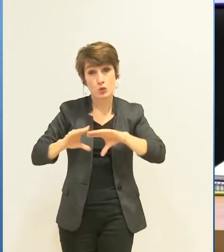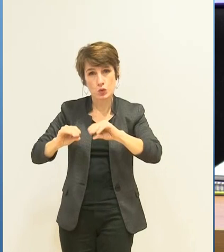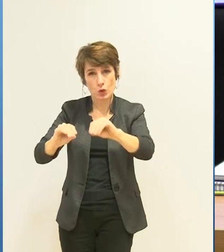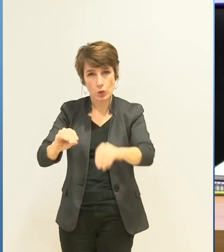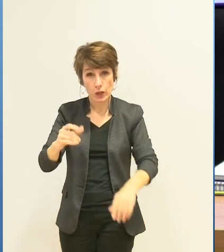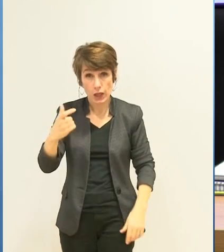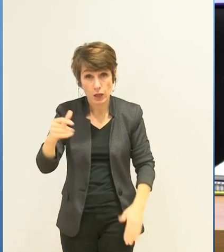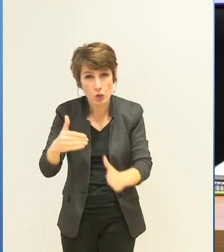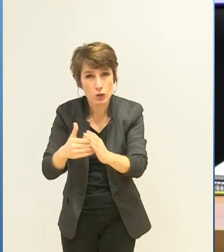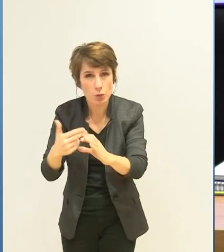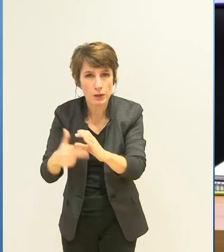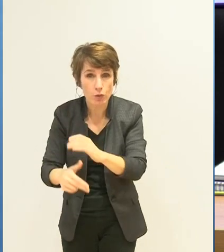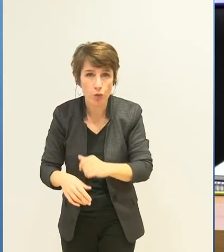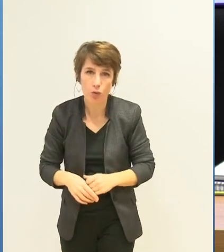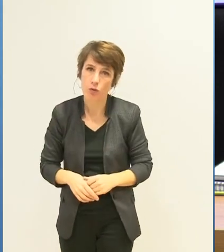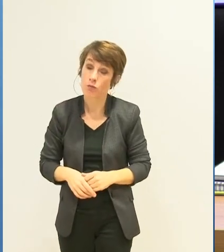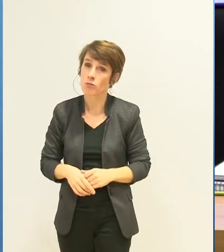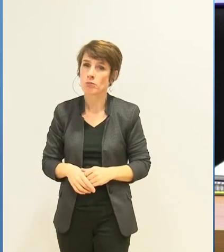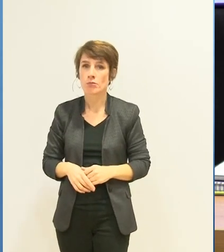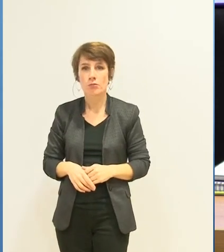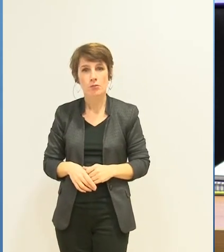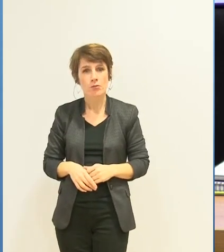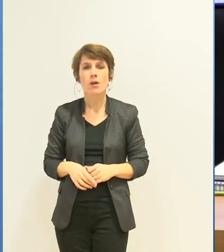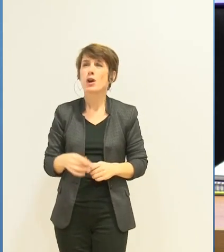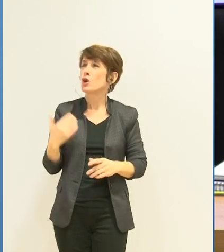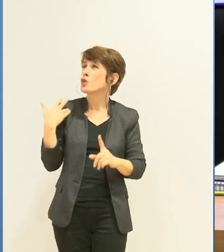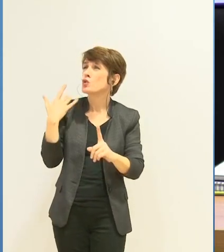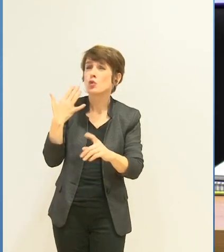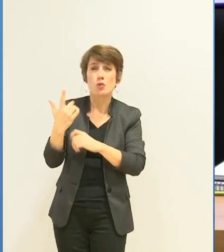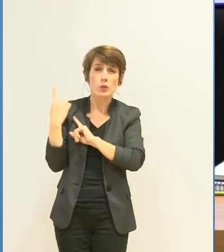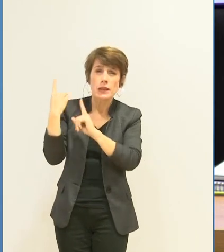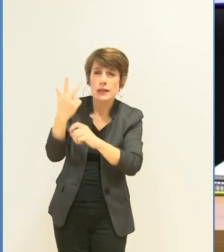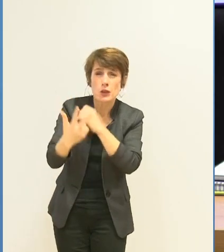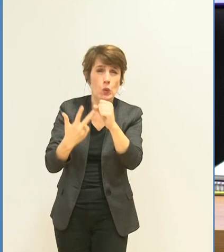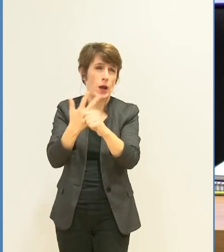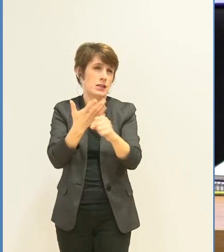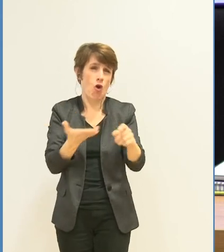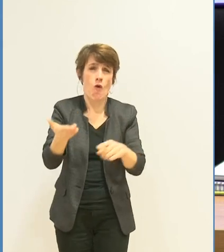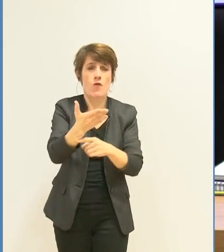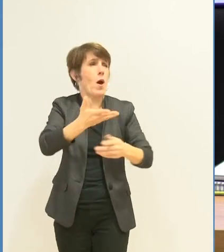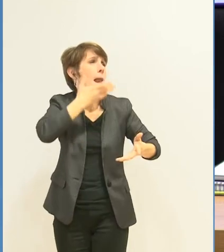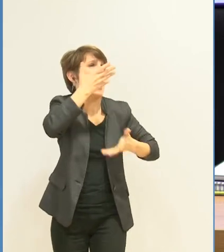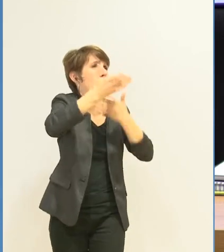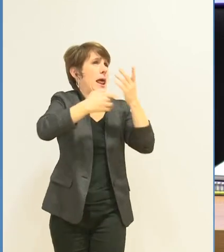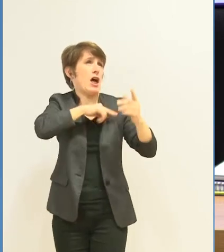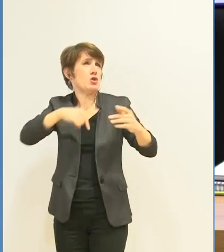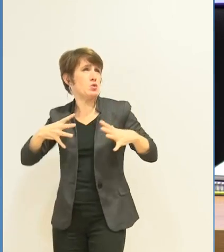ça fait trois ans vous nous expliquer que c'est parti et au fond vous vous